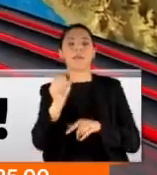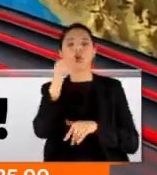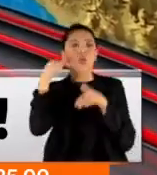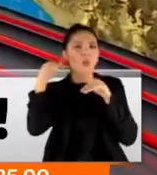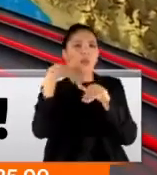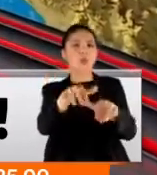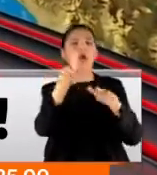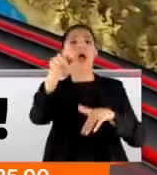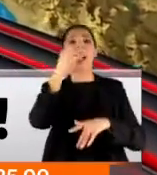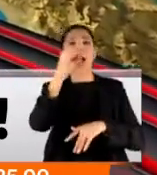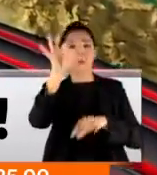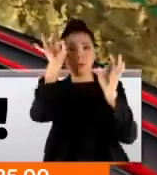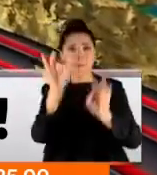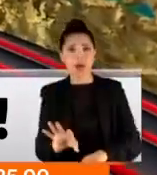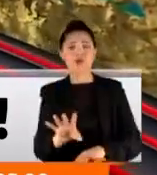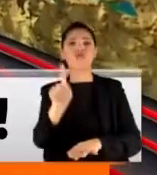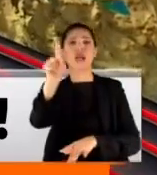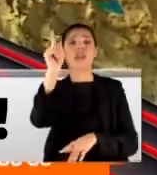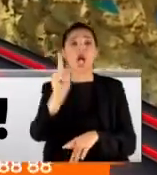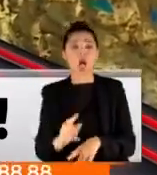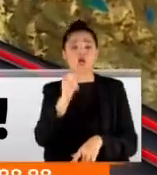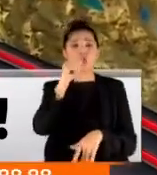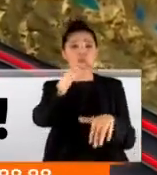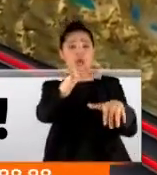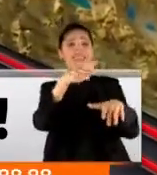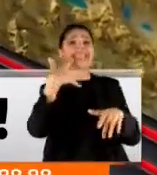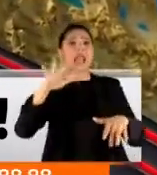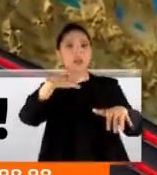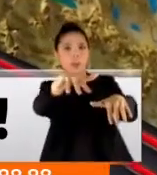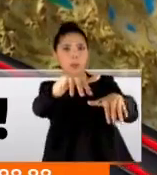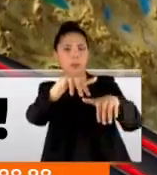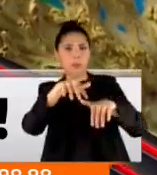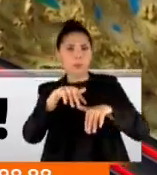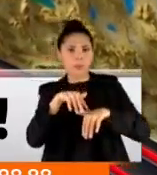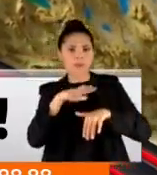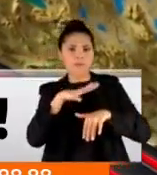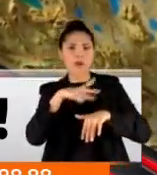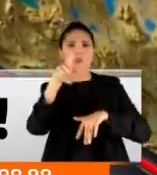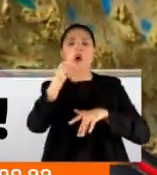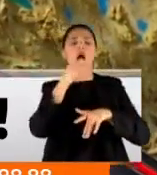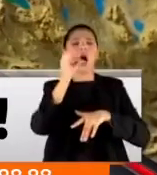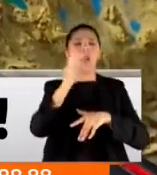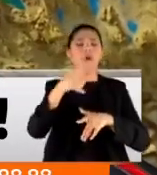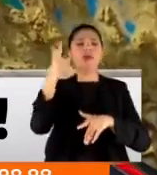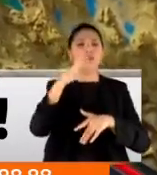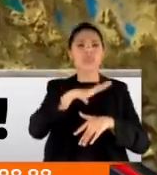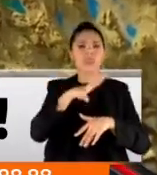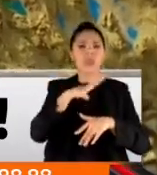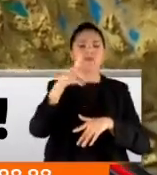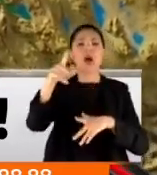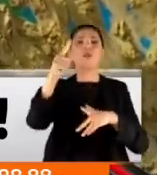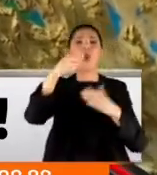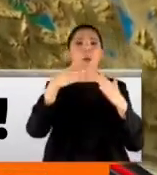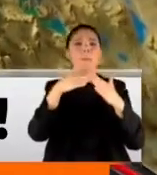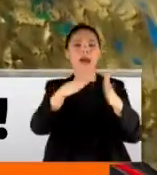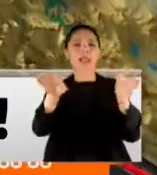gerçekten. Bültenimizin başında aktarmıştık. Önce deniz çekildi, hatta o konuyla ilgili bazı ihbarlar, bazı görüntüler geldi. Marina'daki